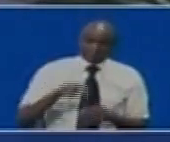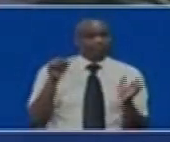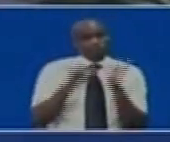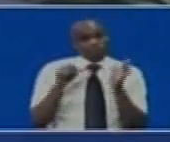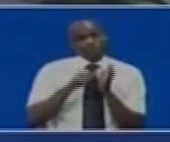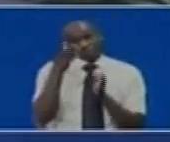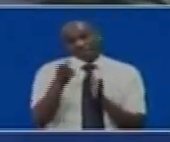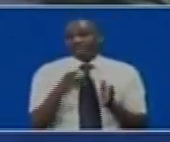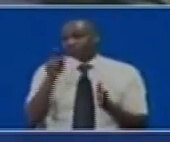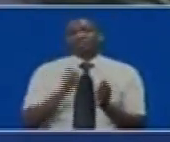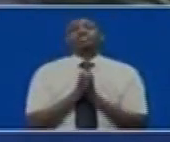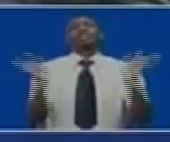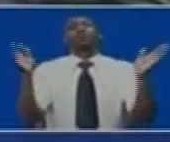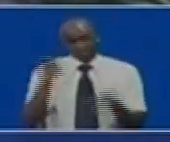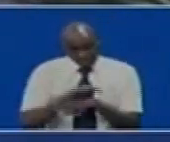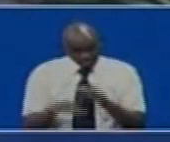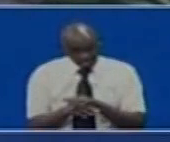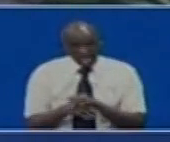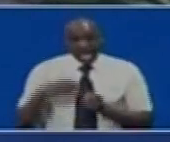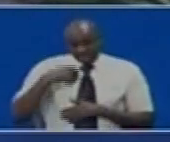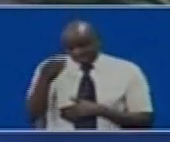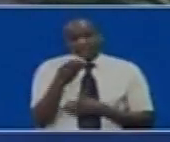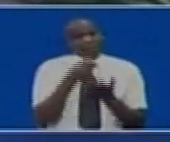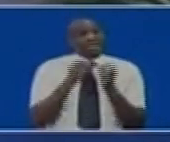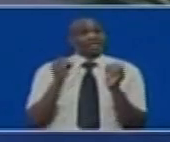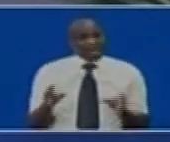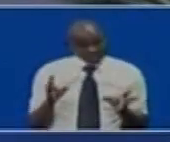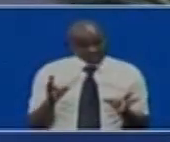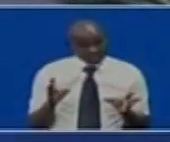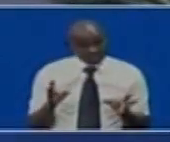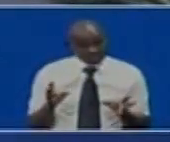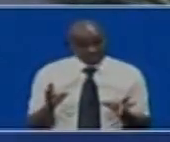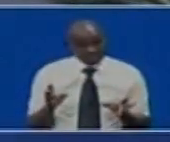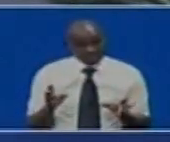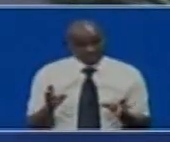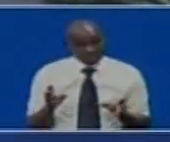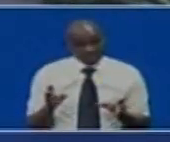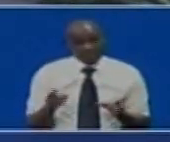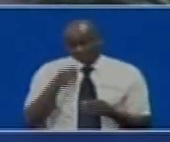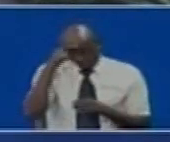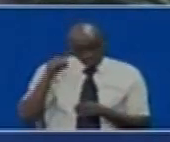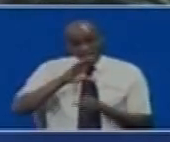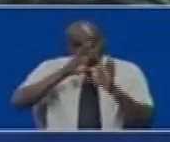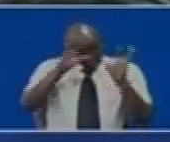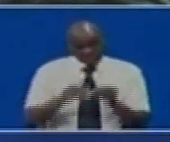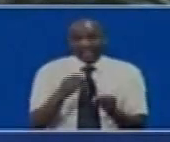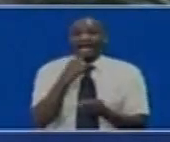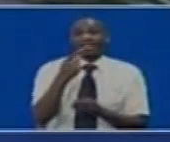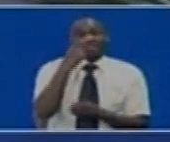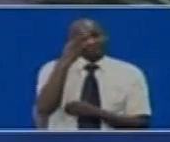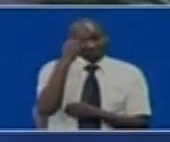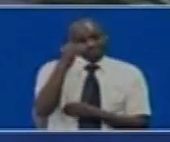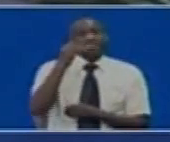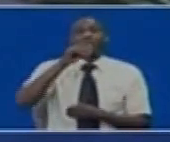of generalization, because we didn't have that money in the first place to spend. Because the budget was 135 million